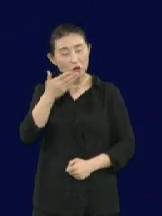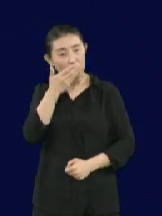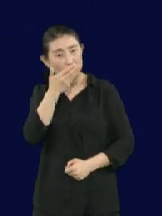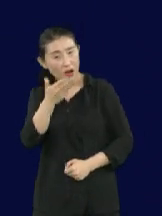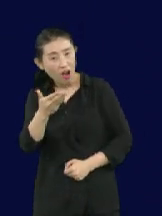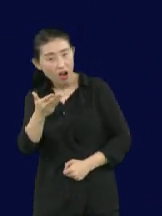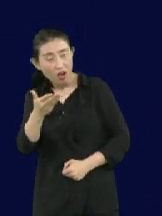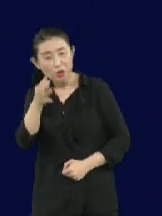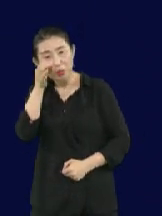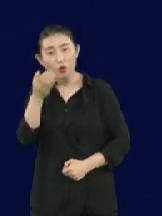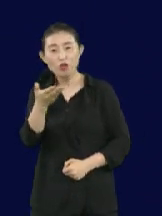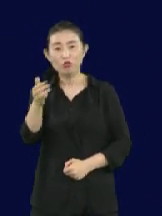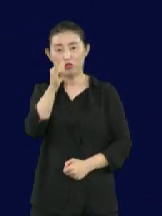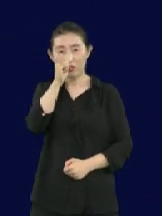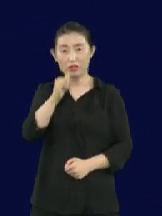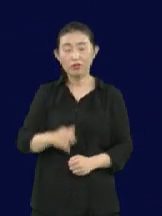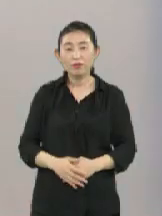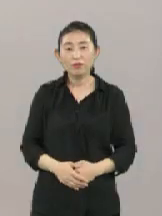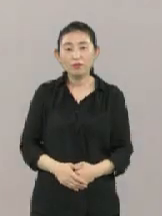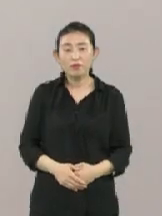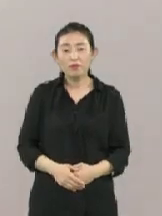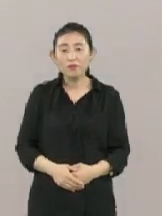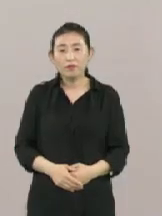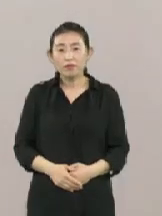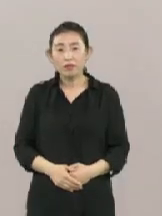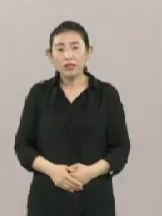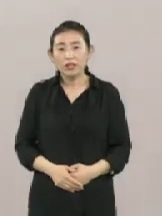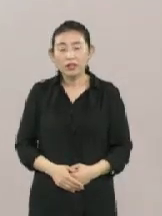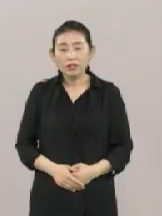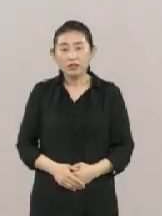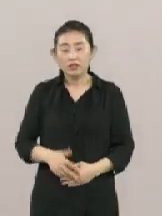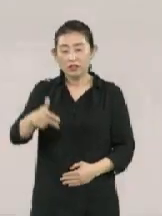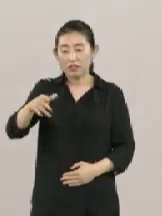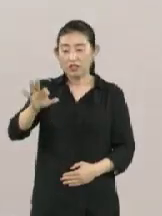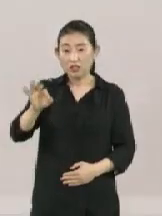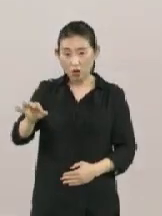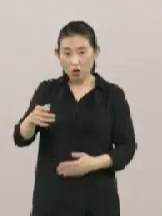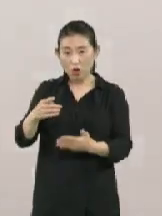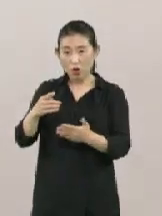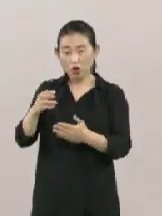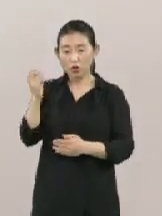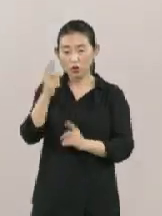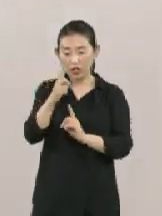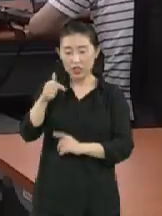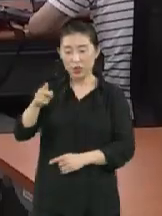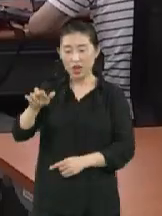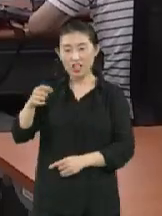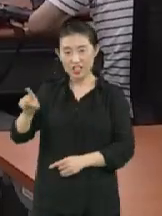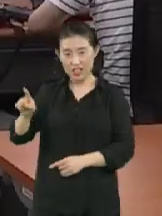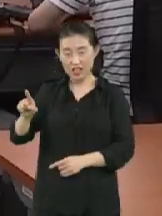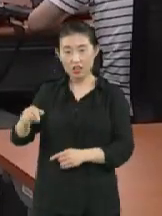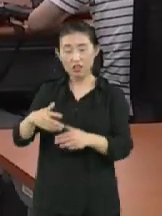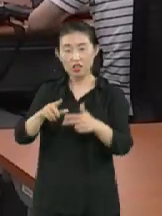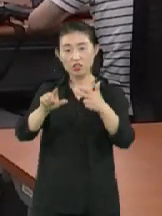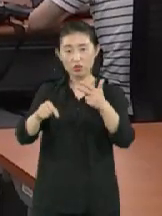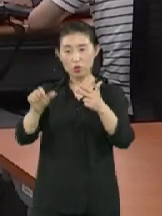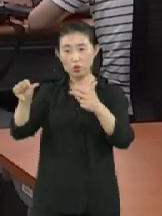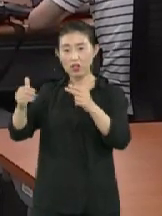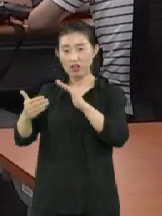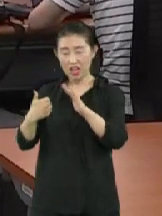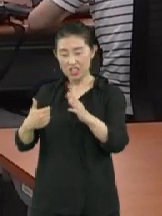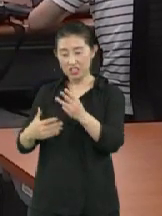정도 보여준다고 볼 수 있을 것 같은데요. 다만 정세균 전 총리와 이광재 의원이 다음 달